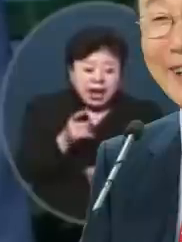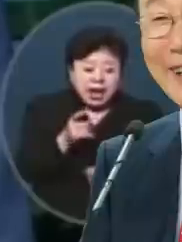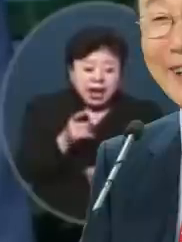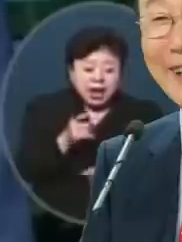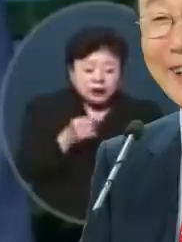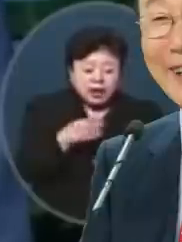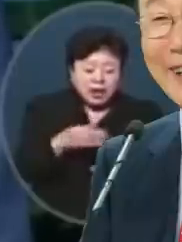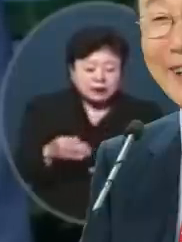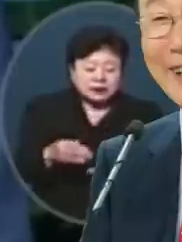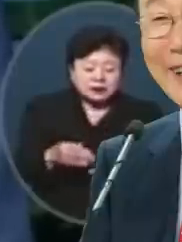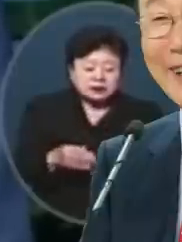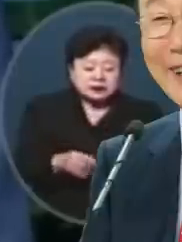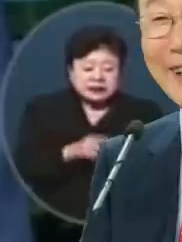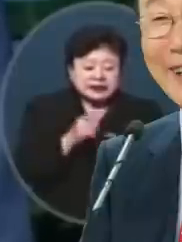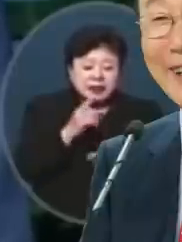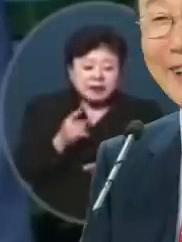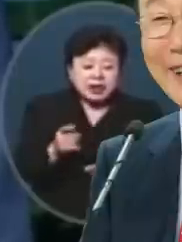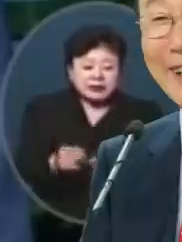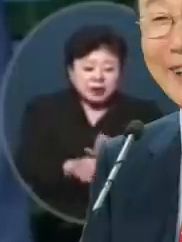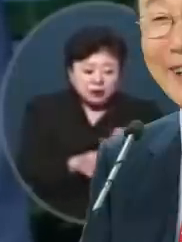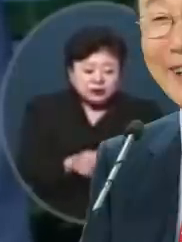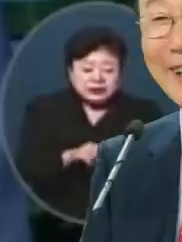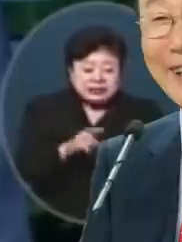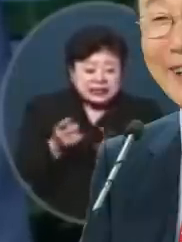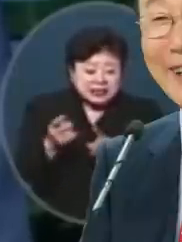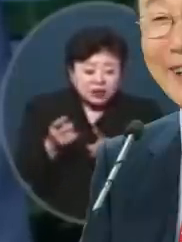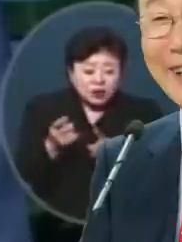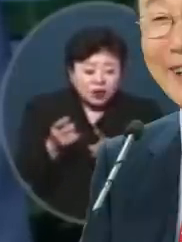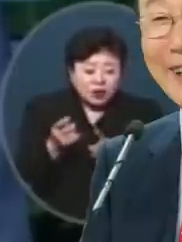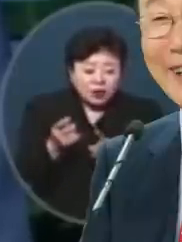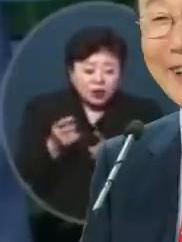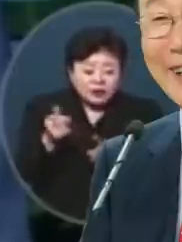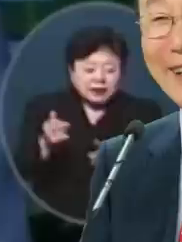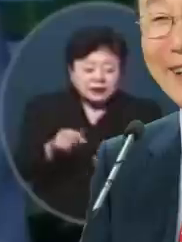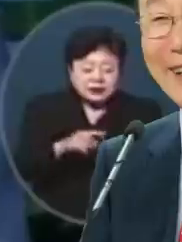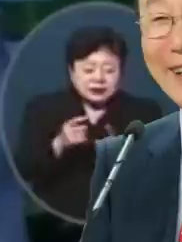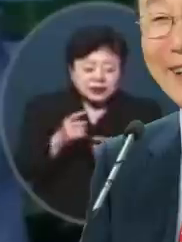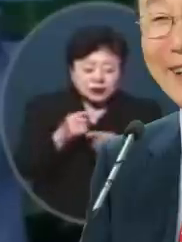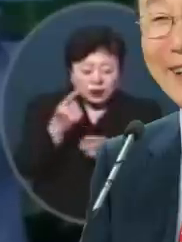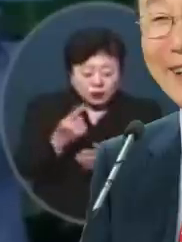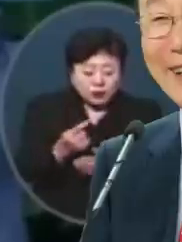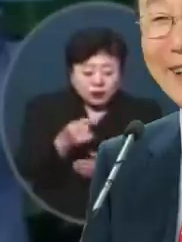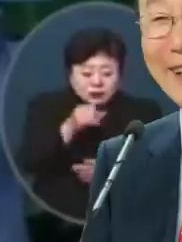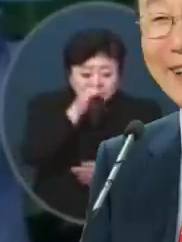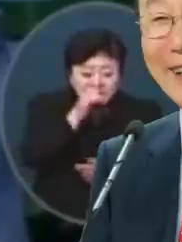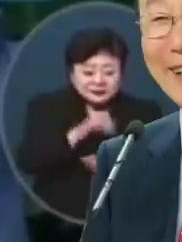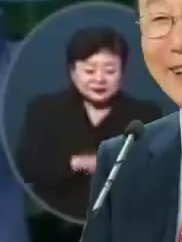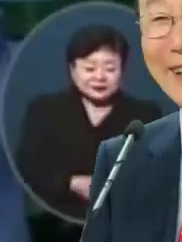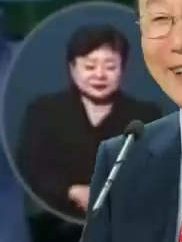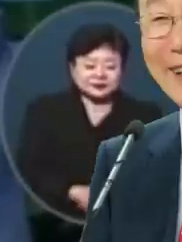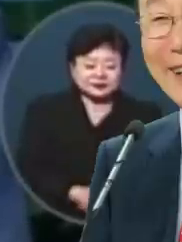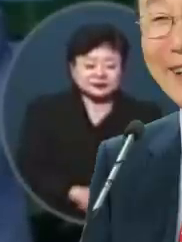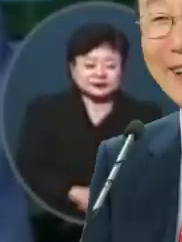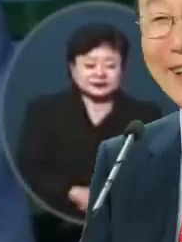교회 가면 산다 하니까 부인이 살리려고 교회 데리고 와요.